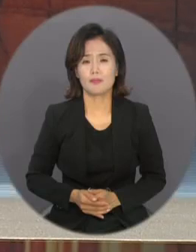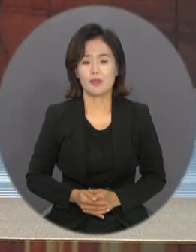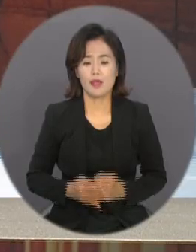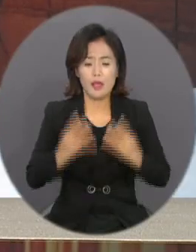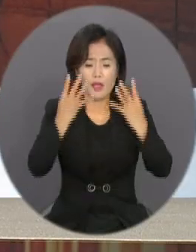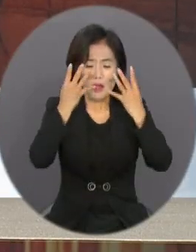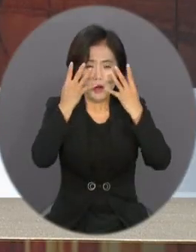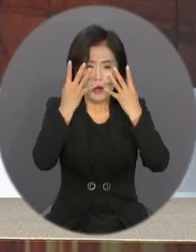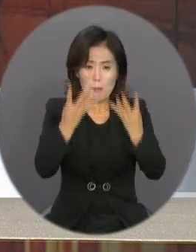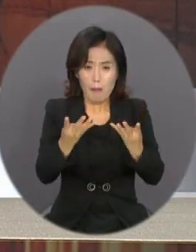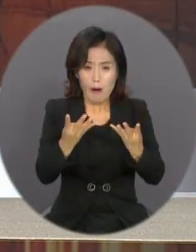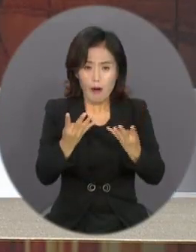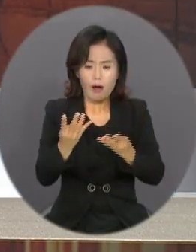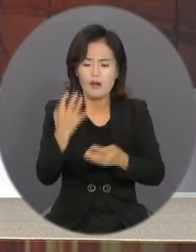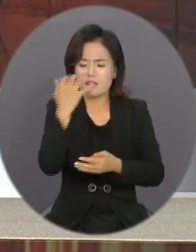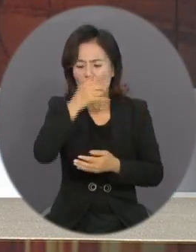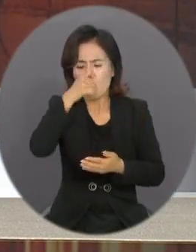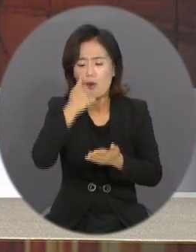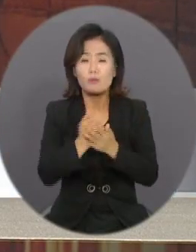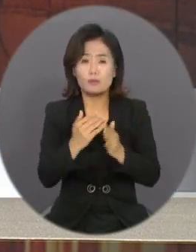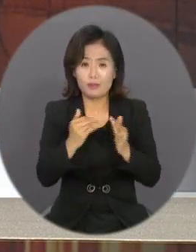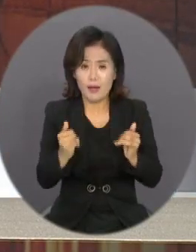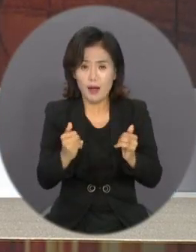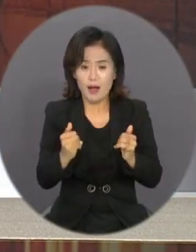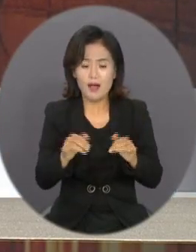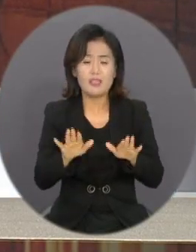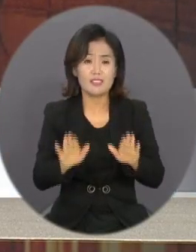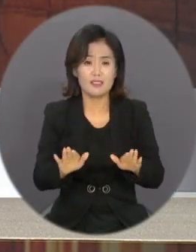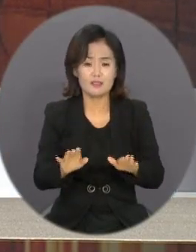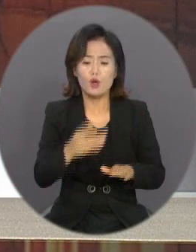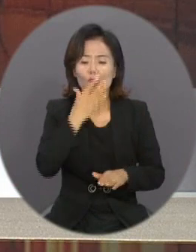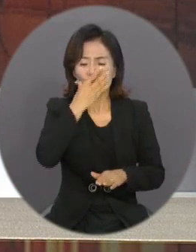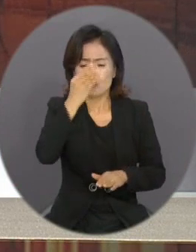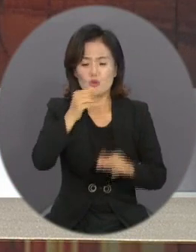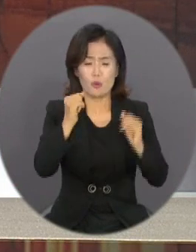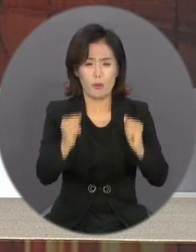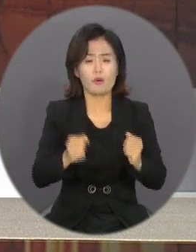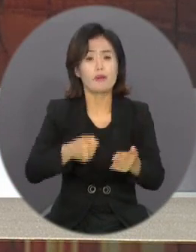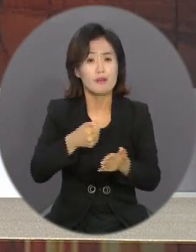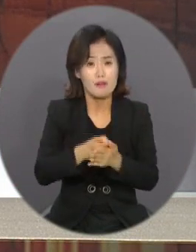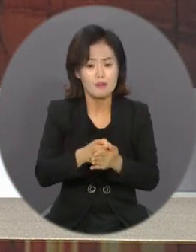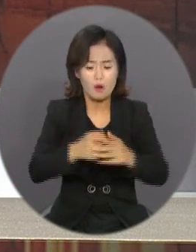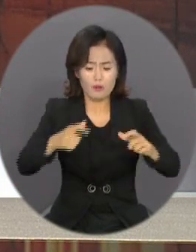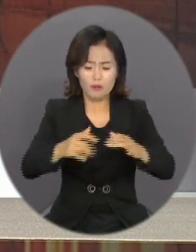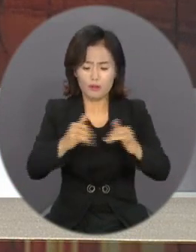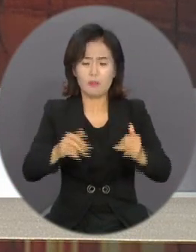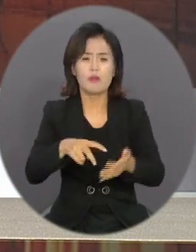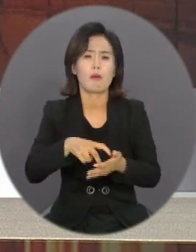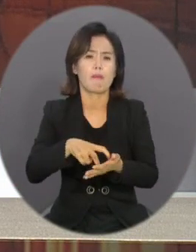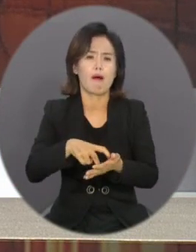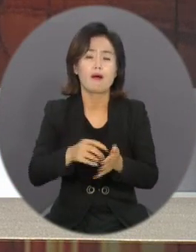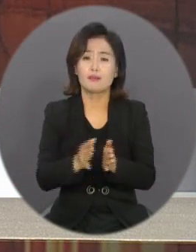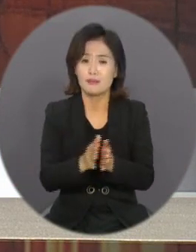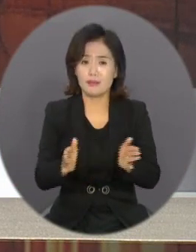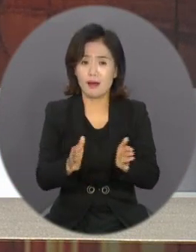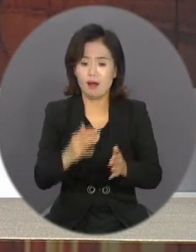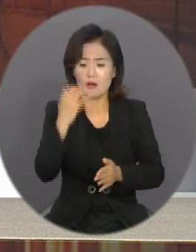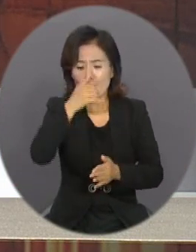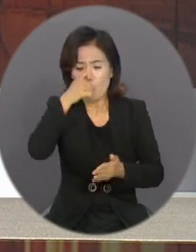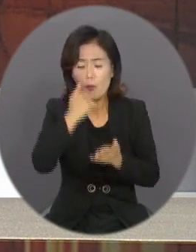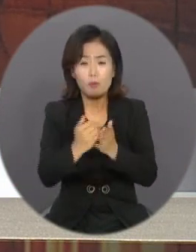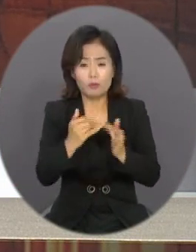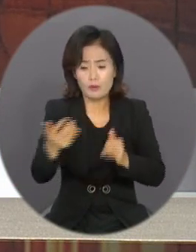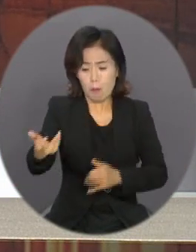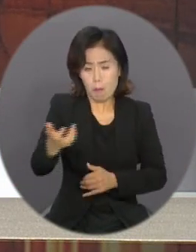감옥에서 나온 연쇄 성범죄자가 최근 거주지를 순천으로 결정하면서 지역민들이 불안에 떨고 있습니다. 성범죄자